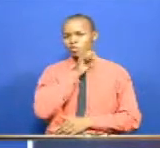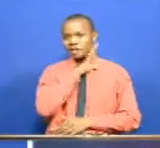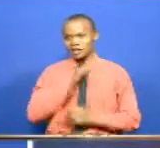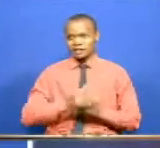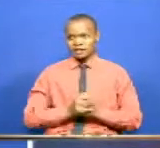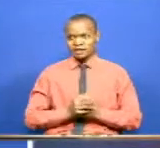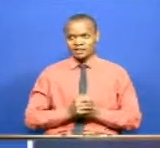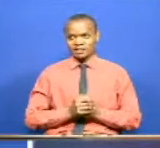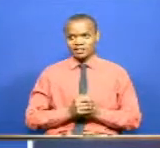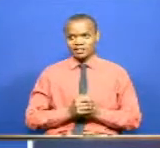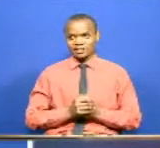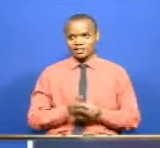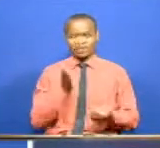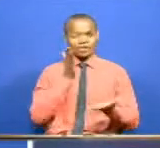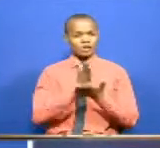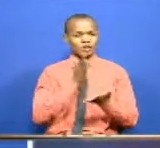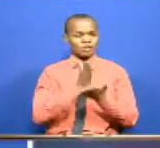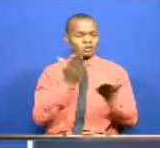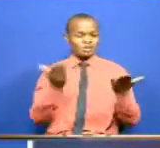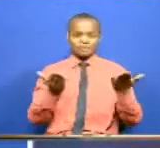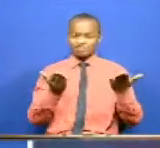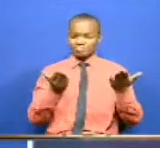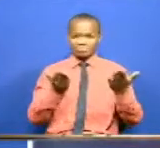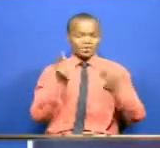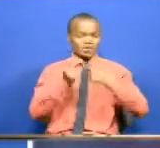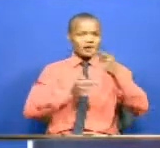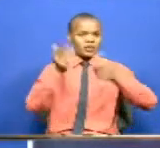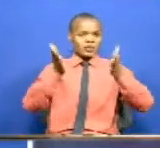Nyinyi ni mashujaa kweli wa malalamiko.